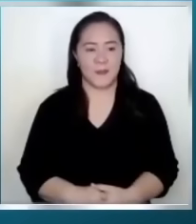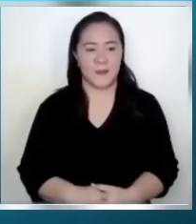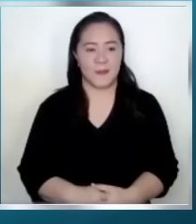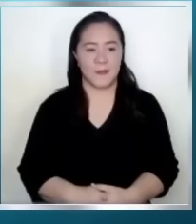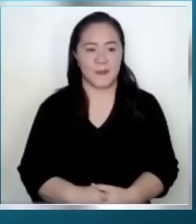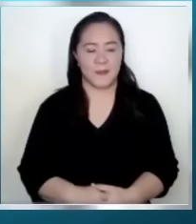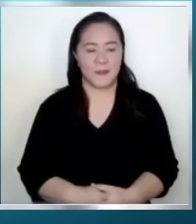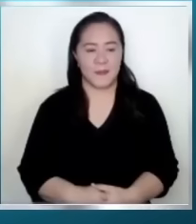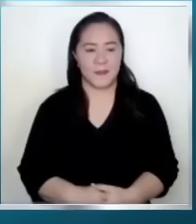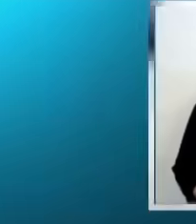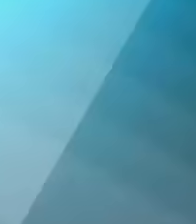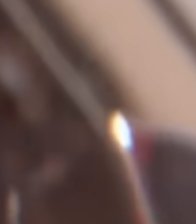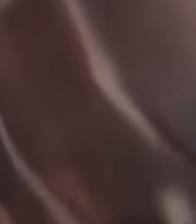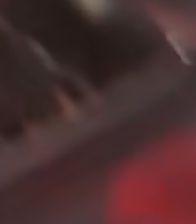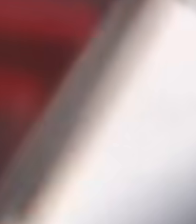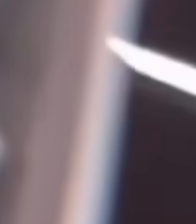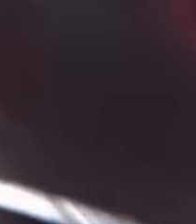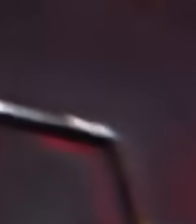ang panahon.